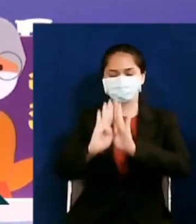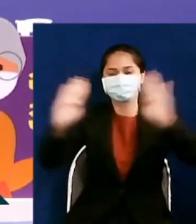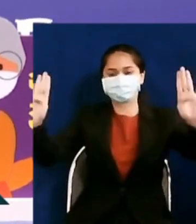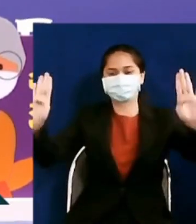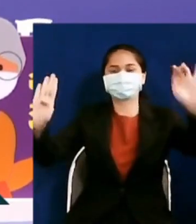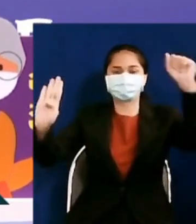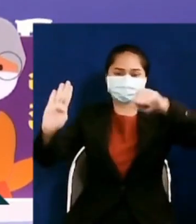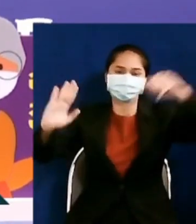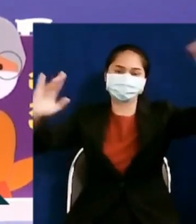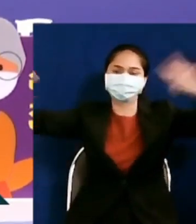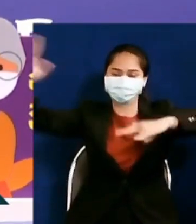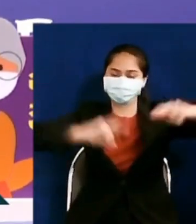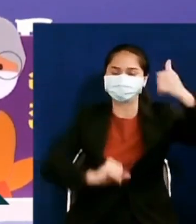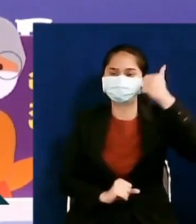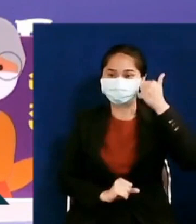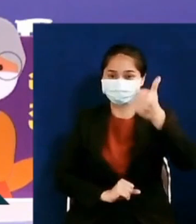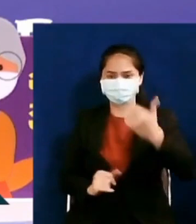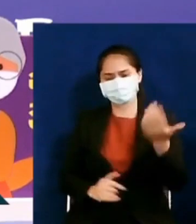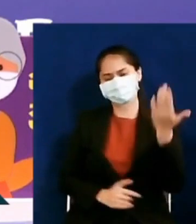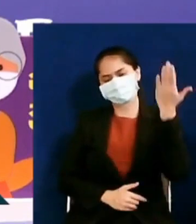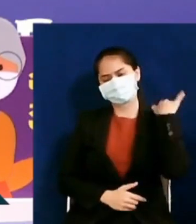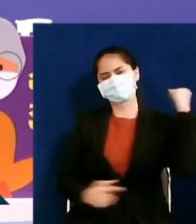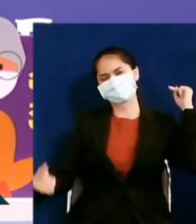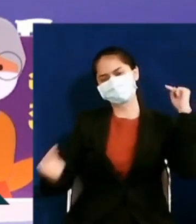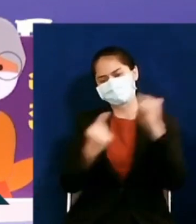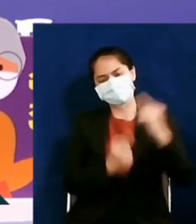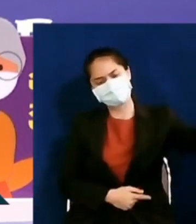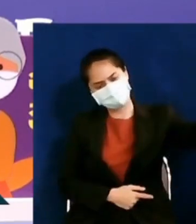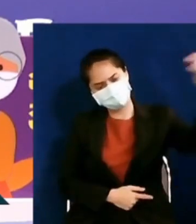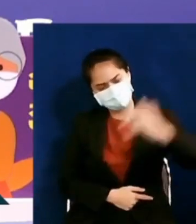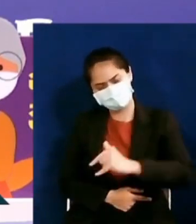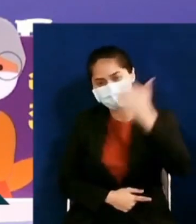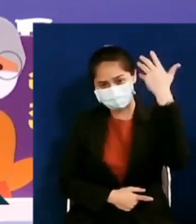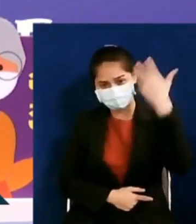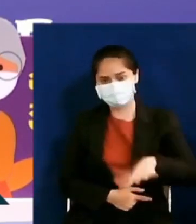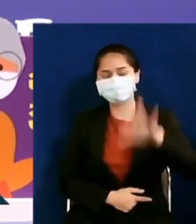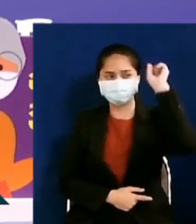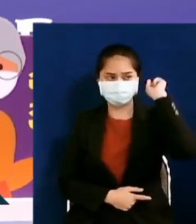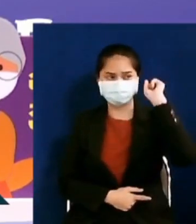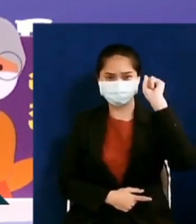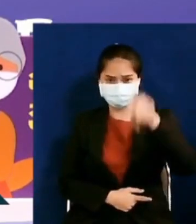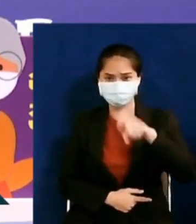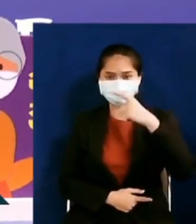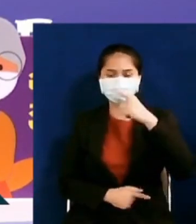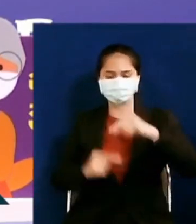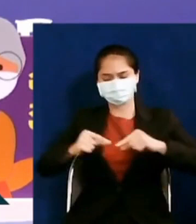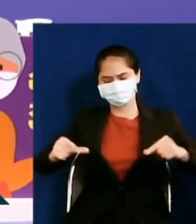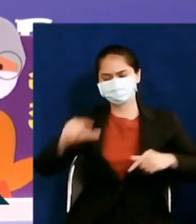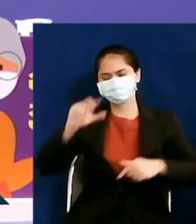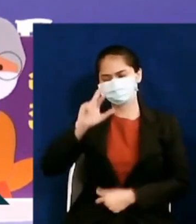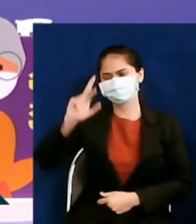ากการวิเคราะห์ของกรมวิทยาศาสตร์การแพทย์เนี่ยเห็นว่าโอมิครอนมีการกลายพันธุ์จนมีส่วนทั้งของอัลฟ